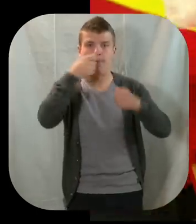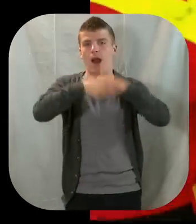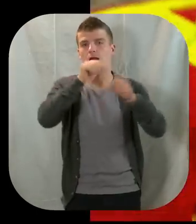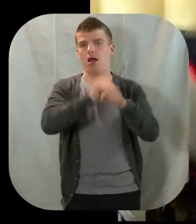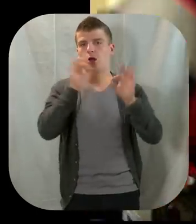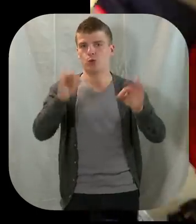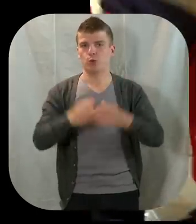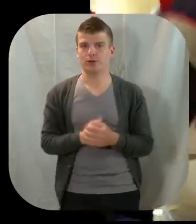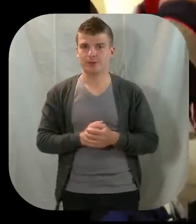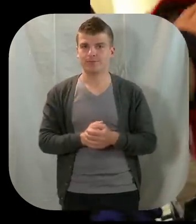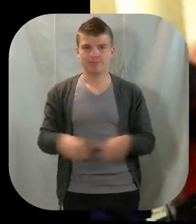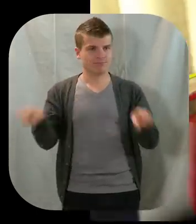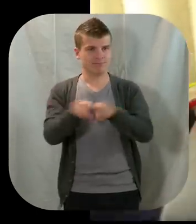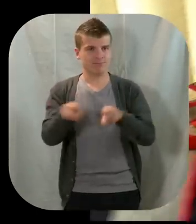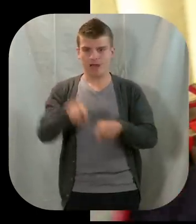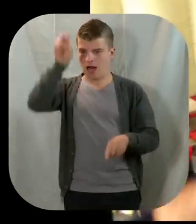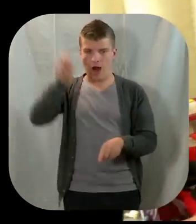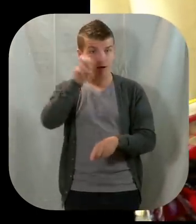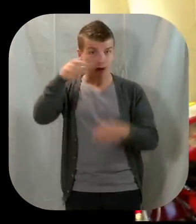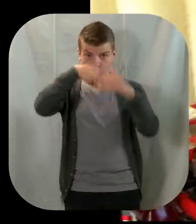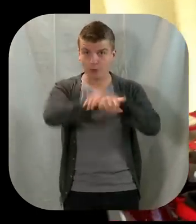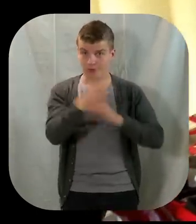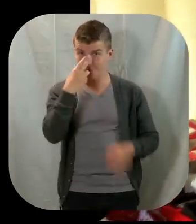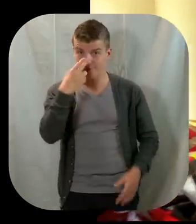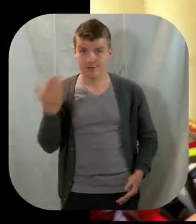Wie ein kleines Krankenhaus sind die ausgestattet.